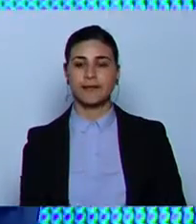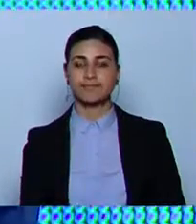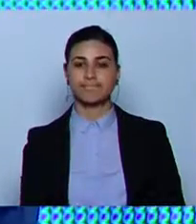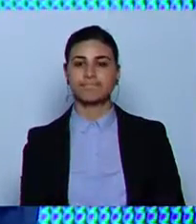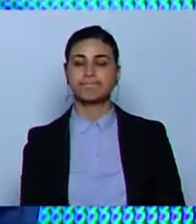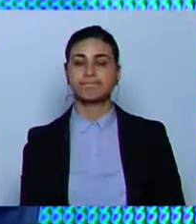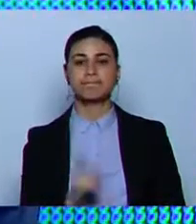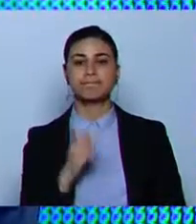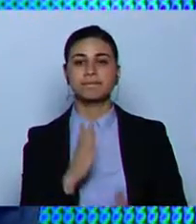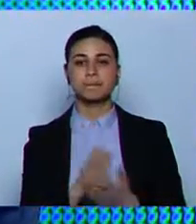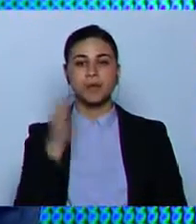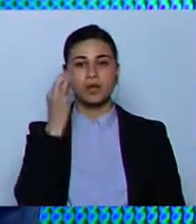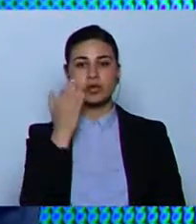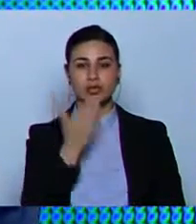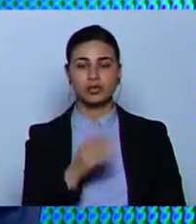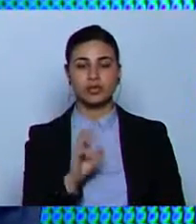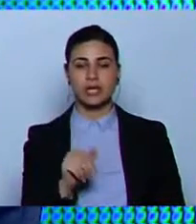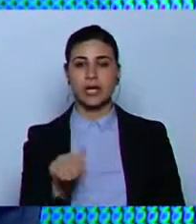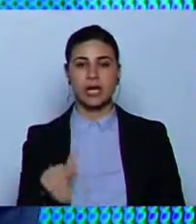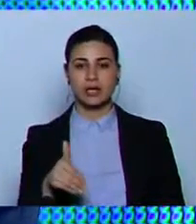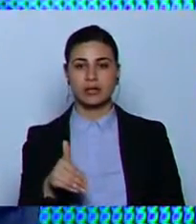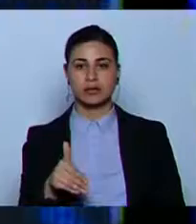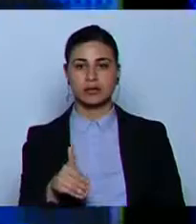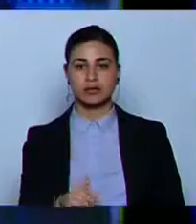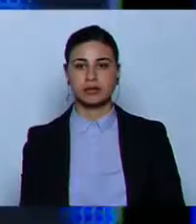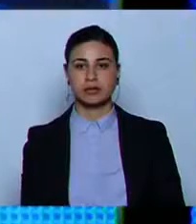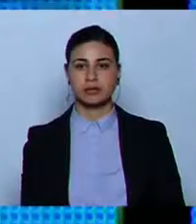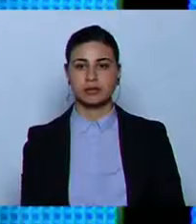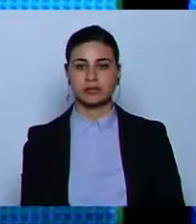რატომ არის ზუგდიდში და არ არის